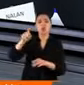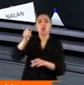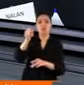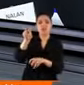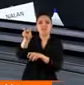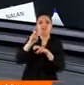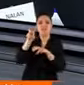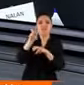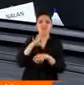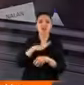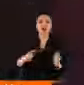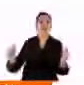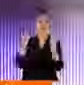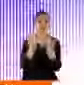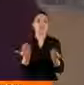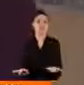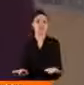almıştı.